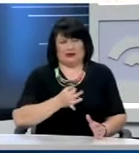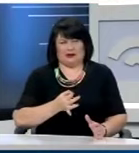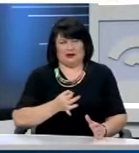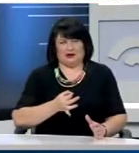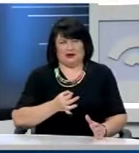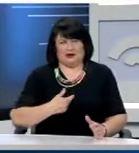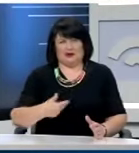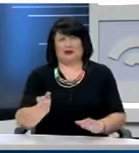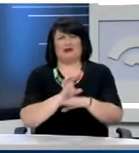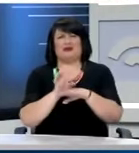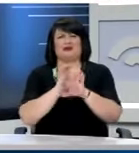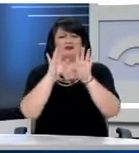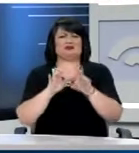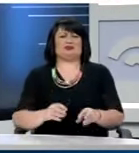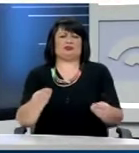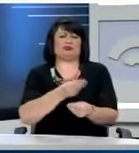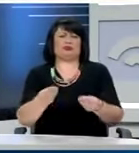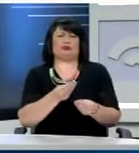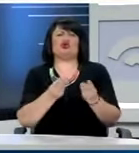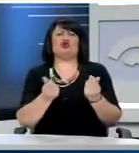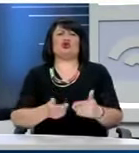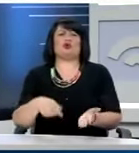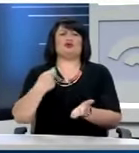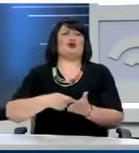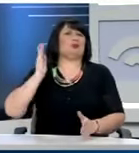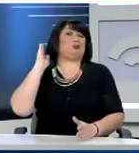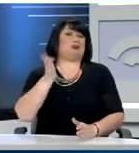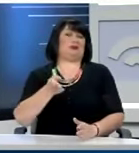μέσα από τις ηλεκτρονικές συναλλαγές και την καταπολέμηση της φοροδιαφύγης.